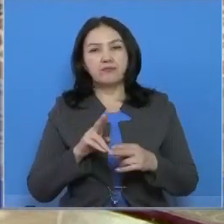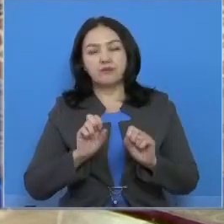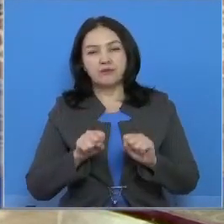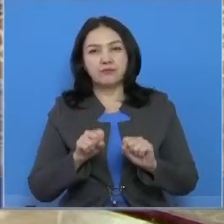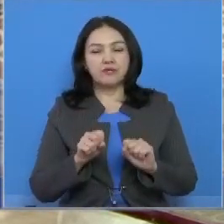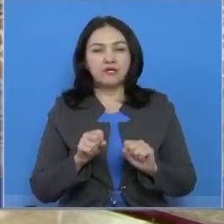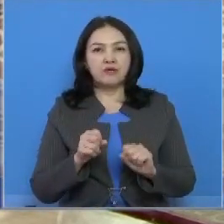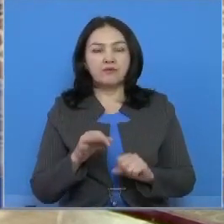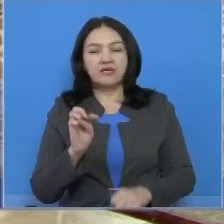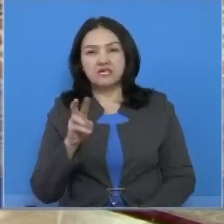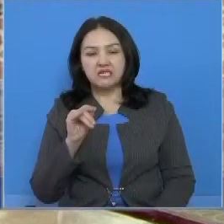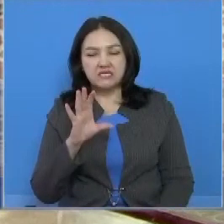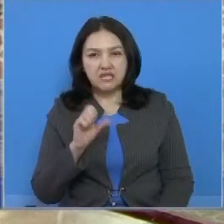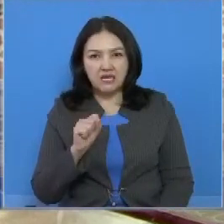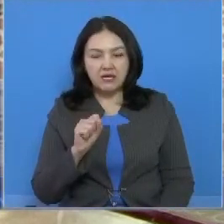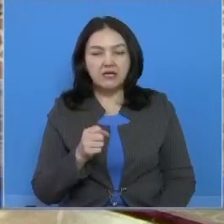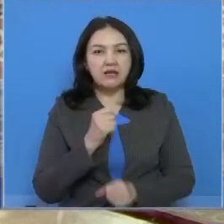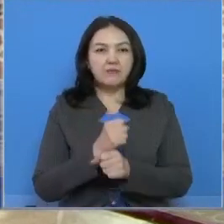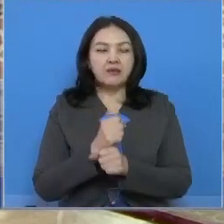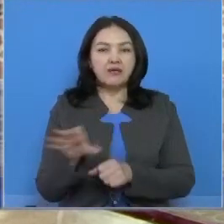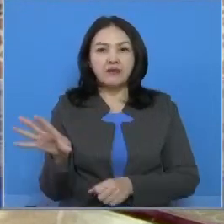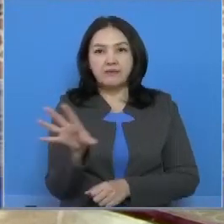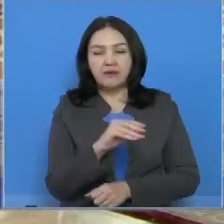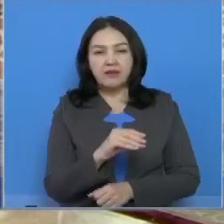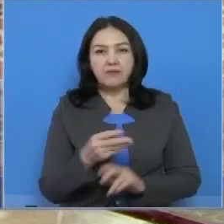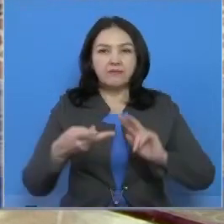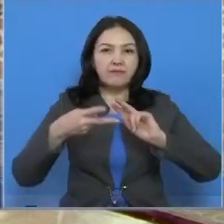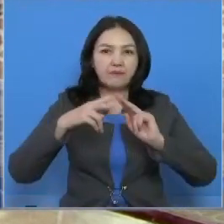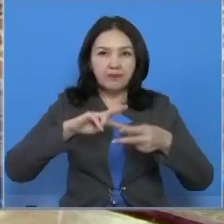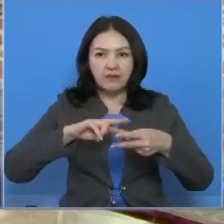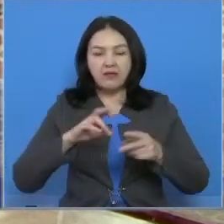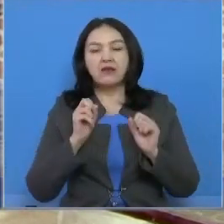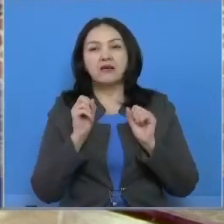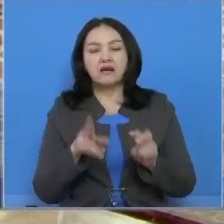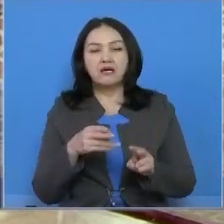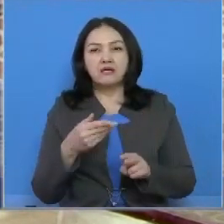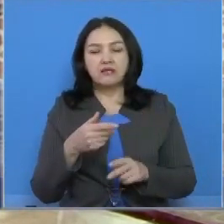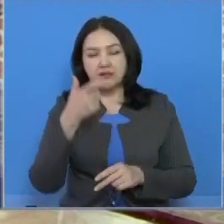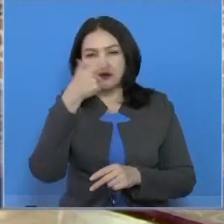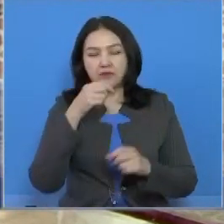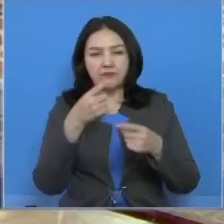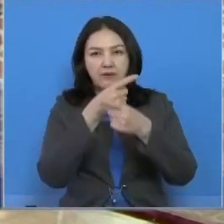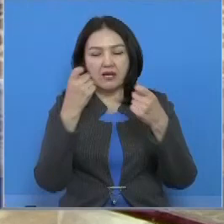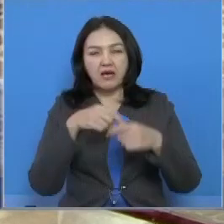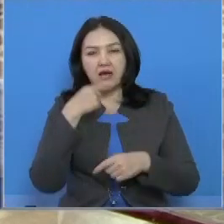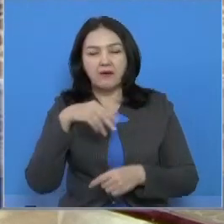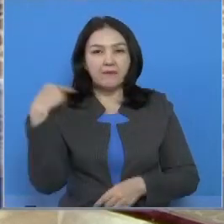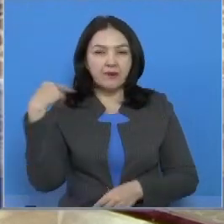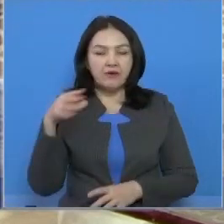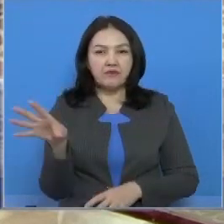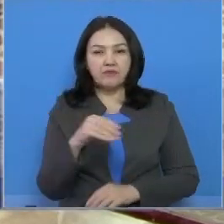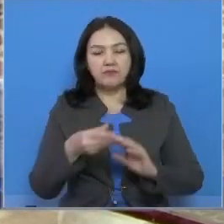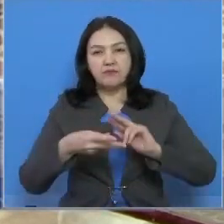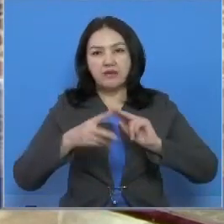может быть не так но маджелеса работа совсем меняется как в своем послании говорил президент все